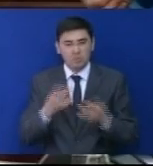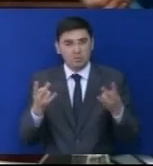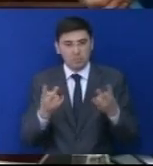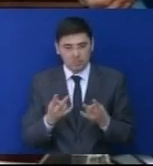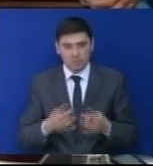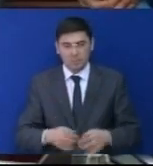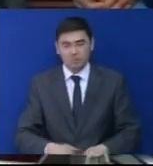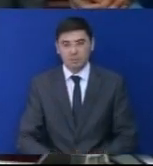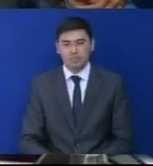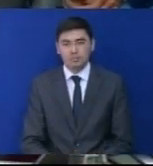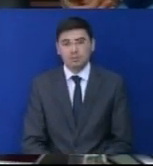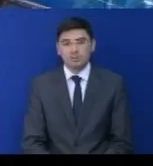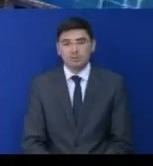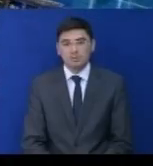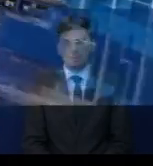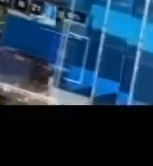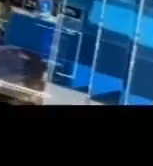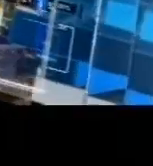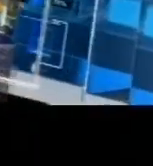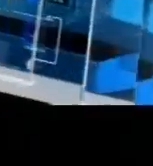Бөкенбай, Замир Байдаев, ұлттық арна.